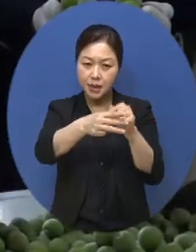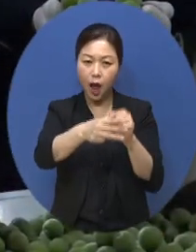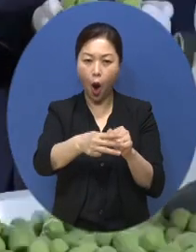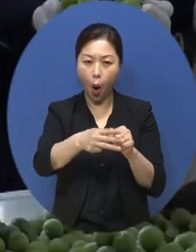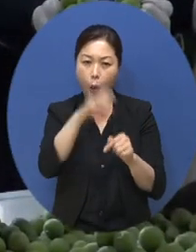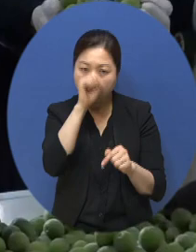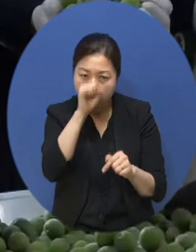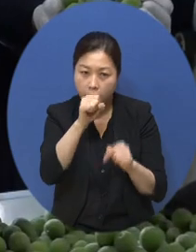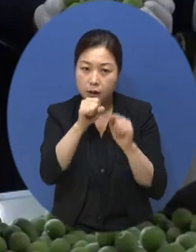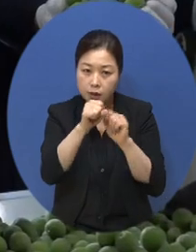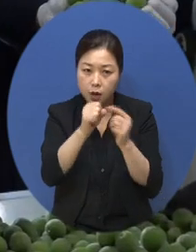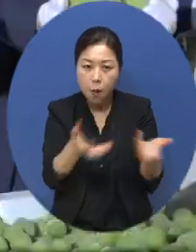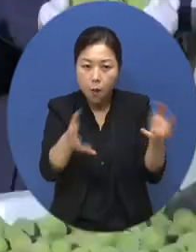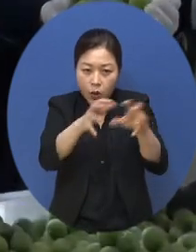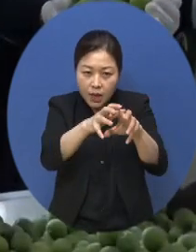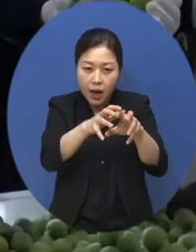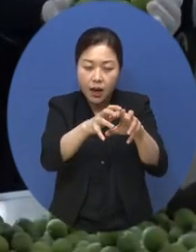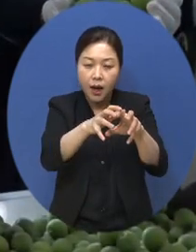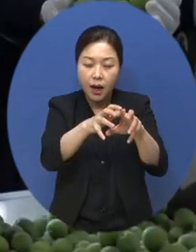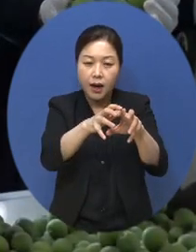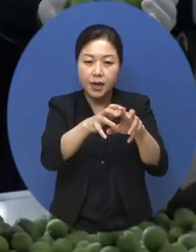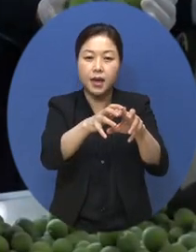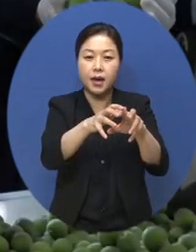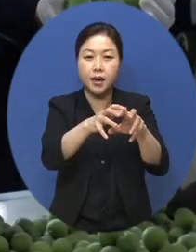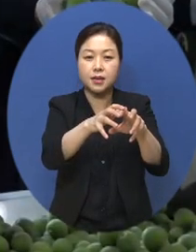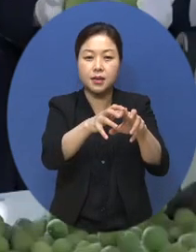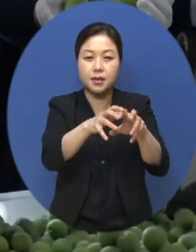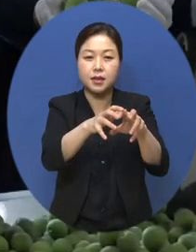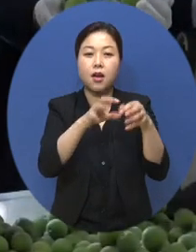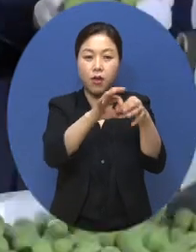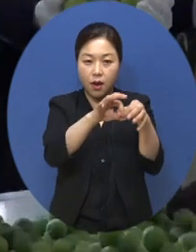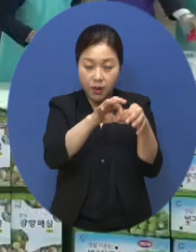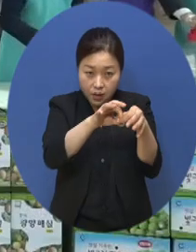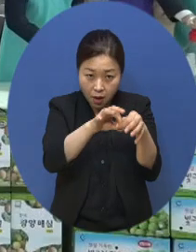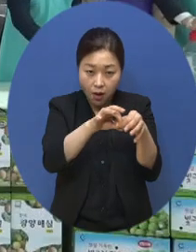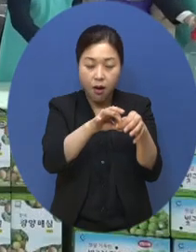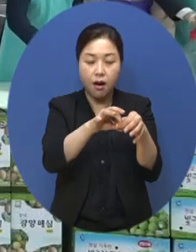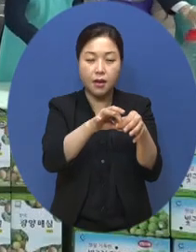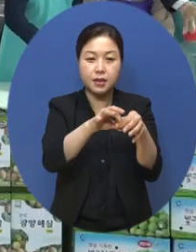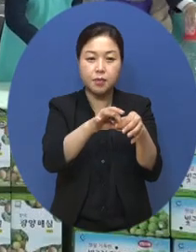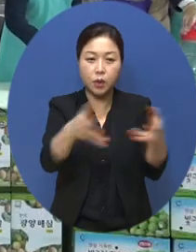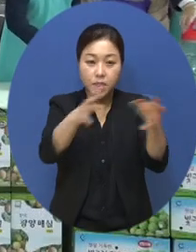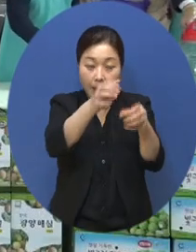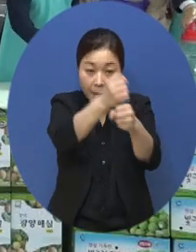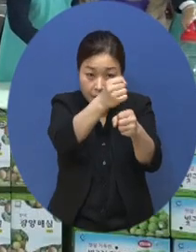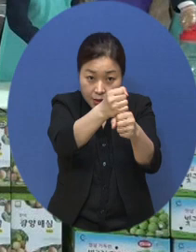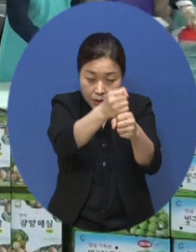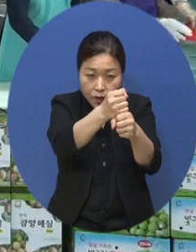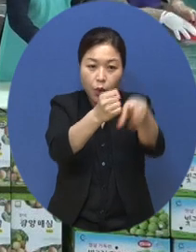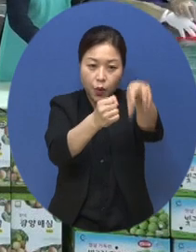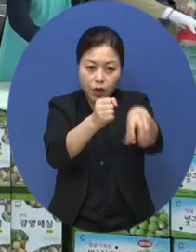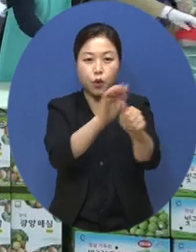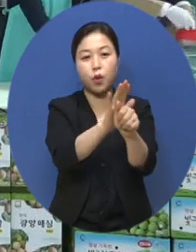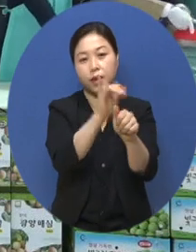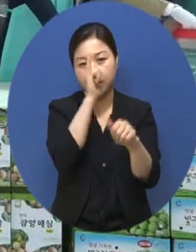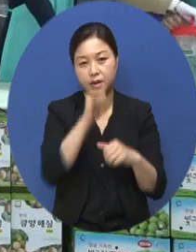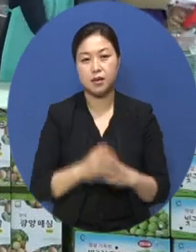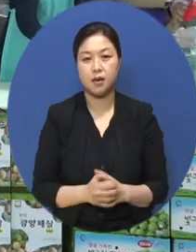가능한 포장제도 지원해 생산 농가 복지에 도움을 주고 있습니다. 광양시는 매실